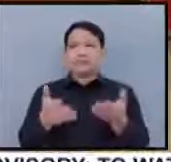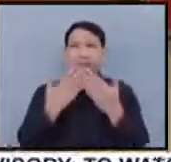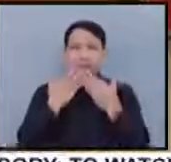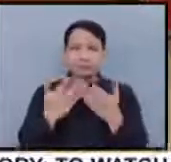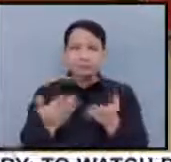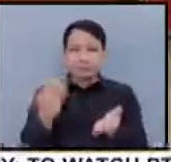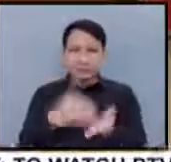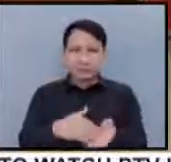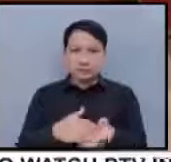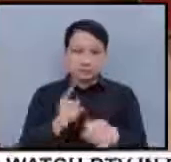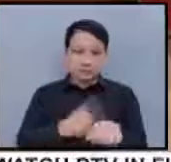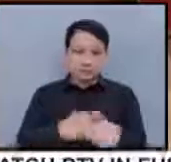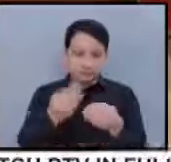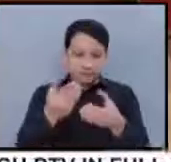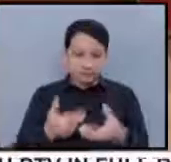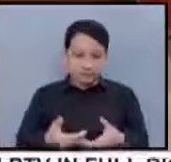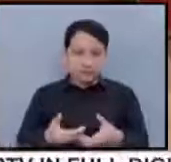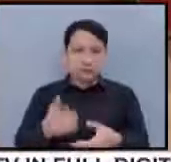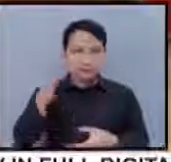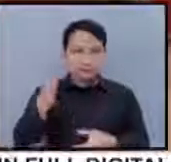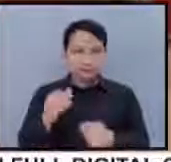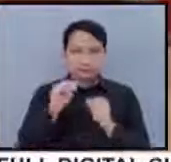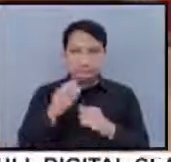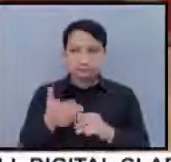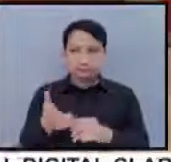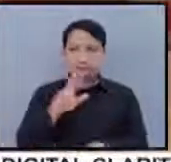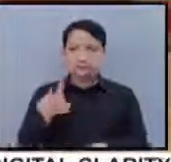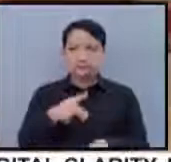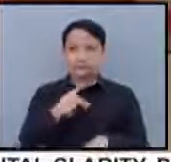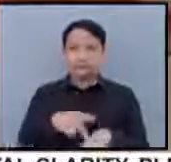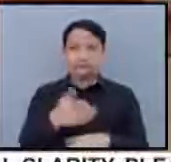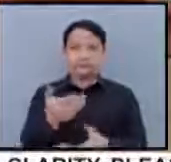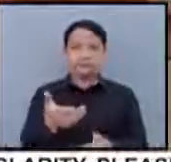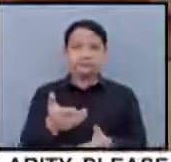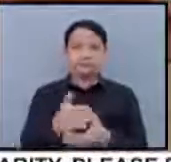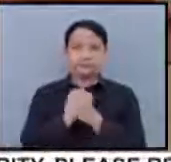binigay niyo sa amin. God bless po. Rise and shine, Philippines! Mabuhay po tayong lahat. Thank you, sir.